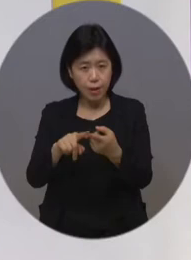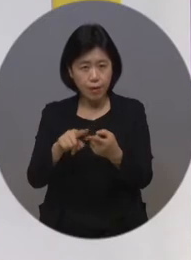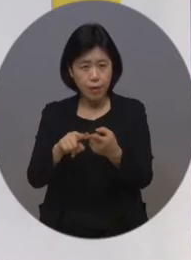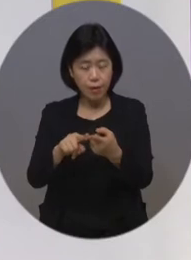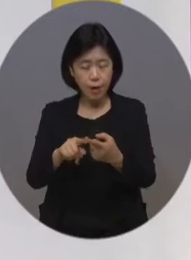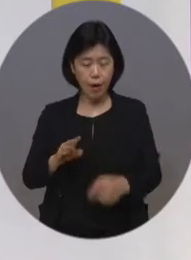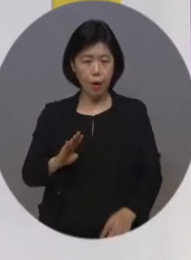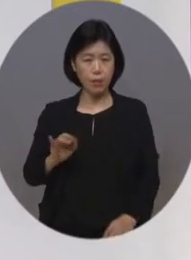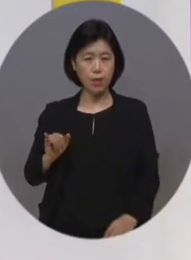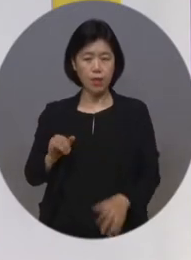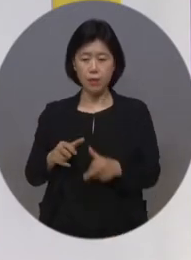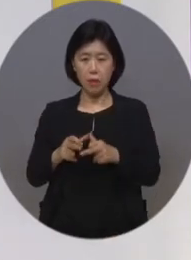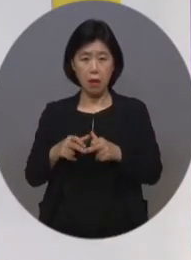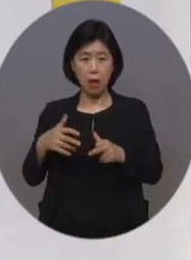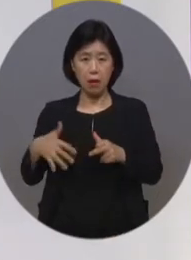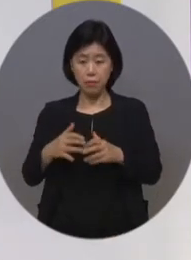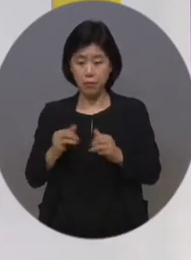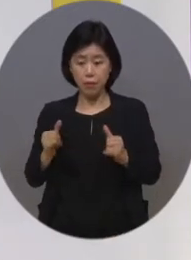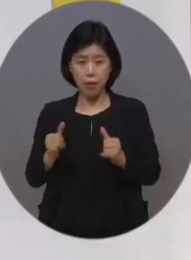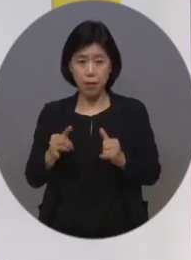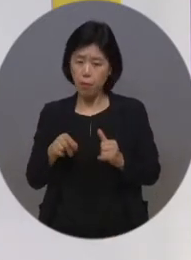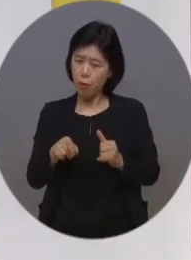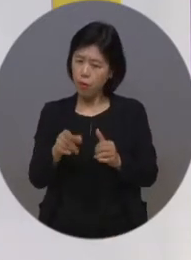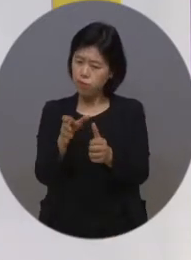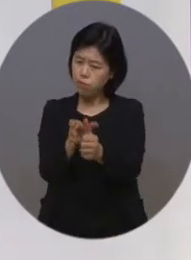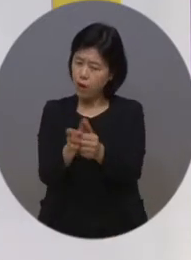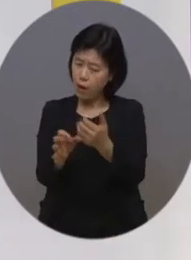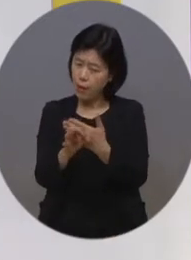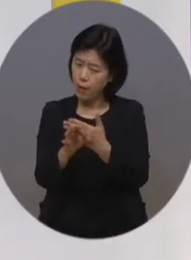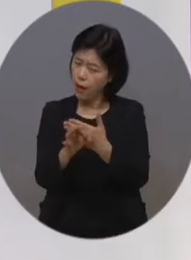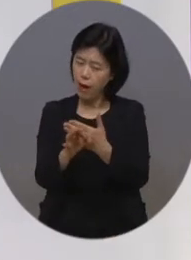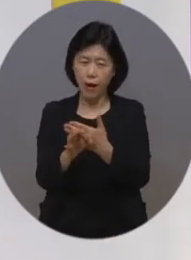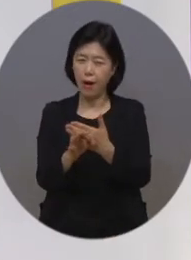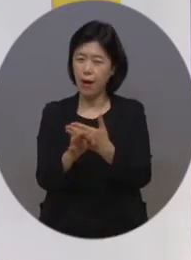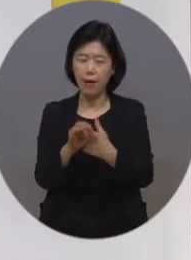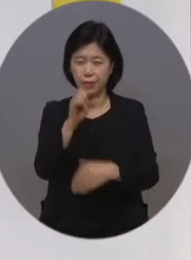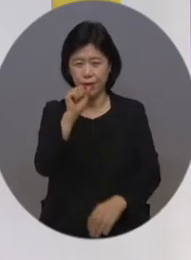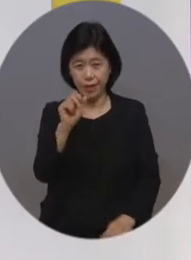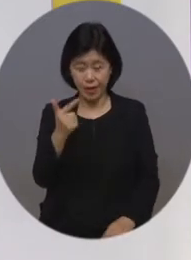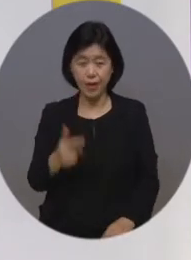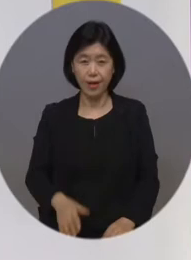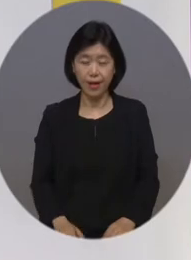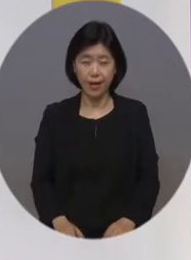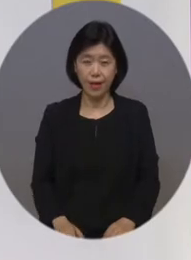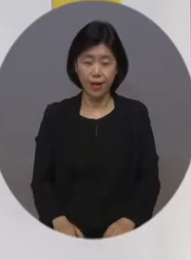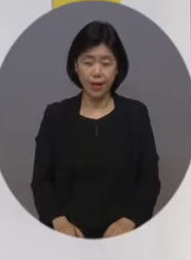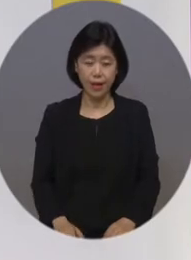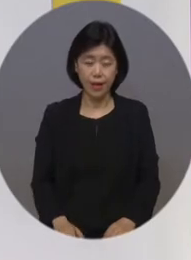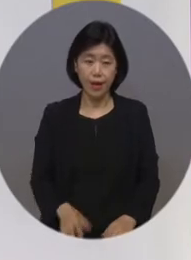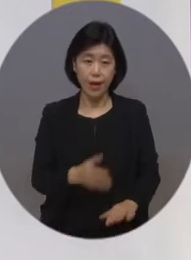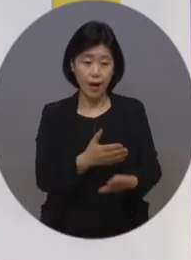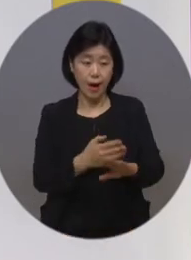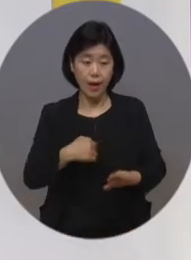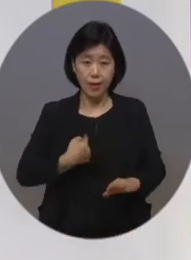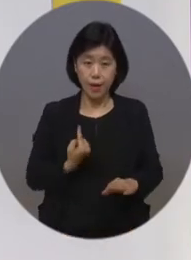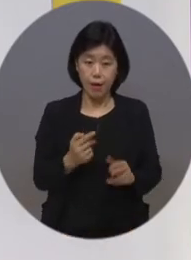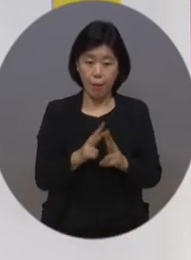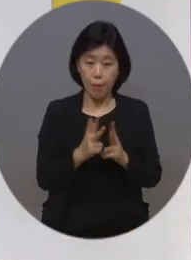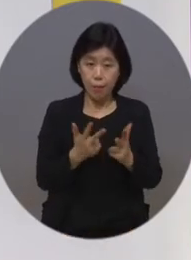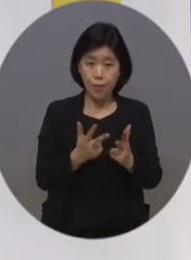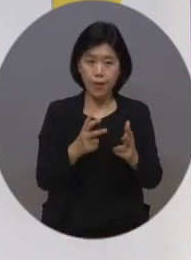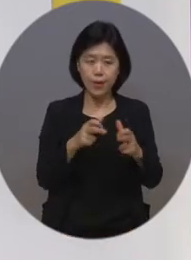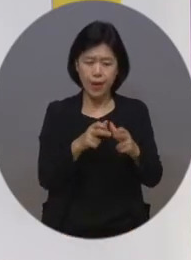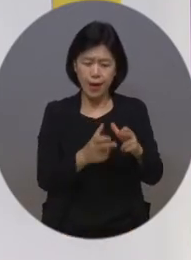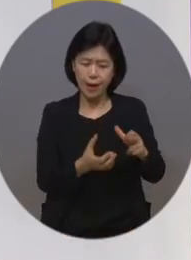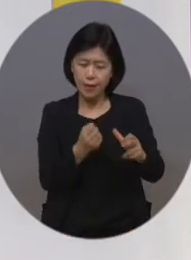시로 잘 알고 4 소통도 잘 될 거다 음 그리고 그 동안 계속 장애인 에 개에서